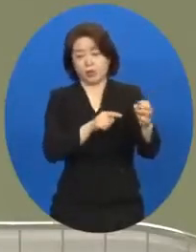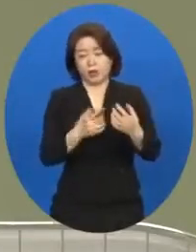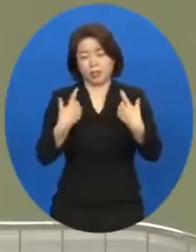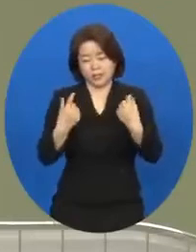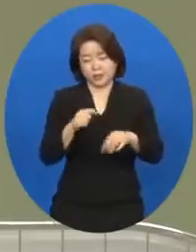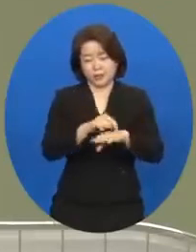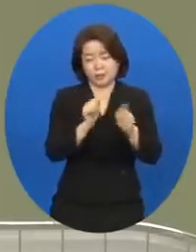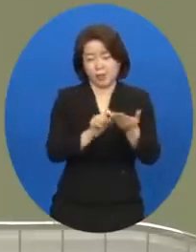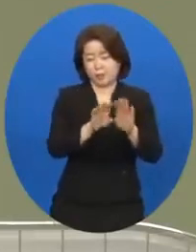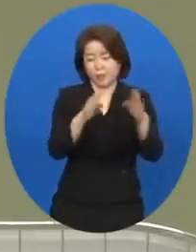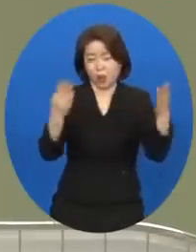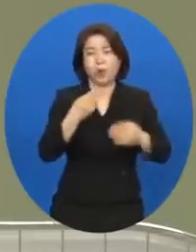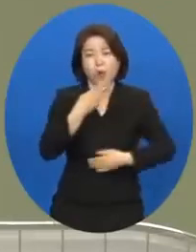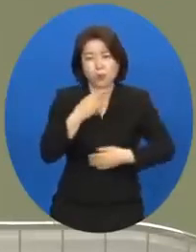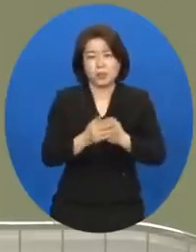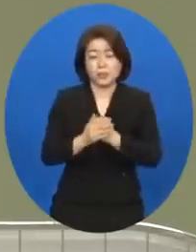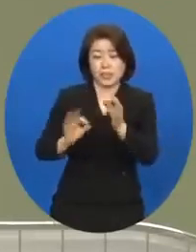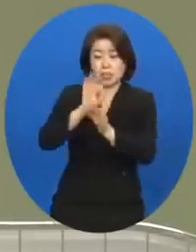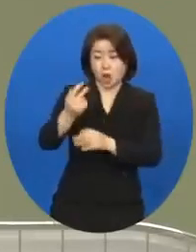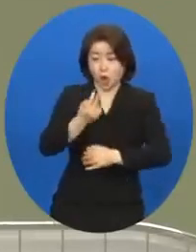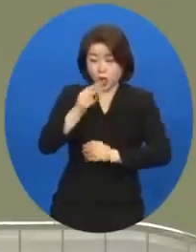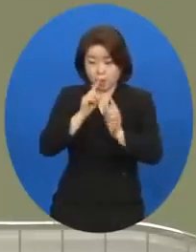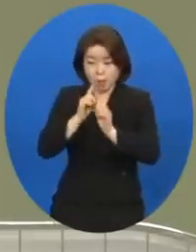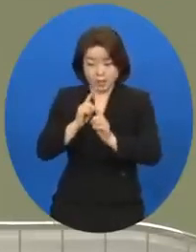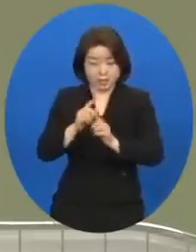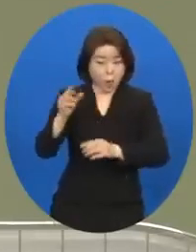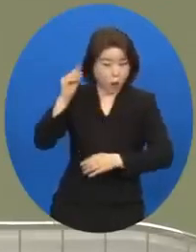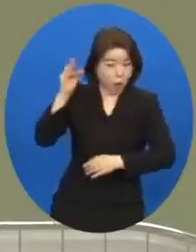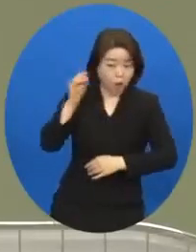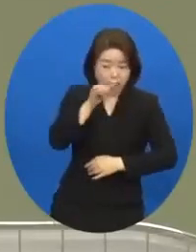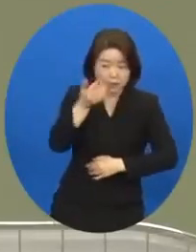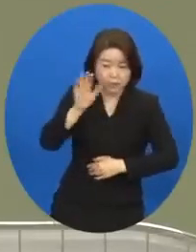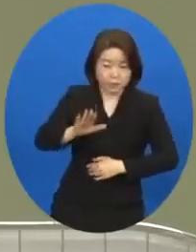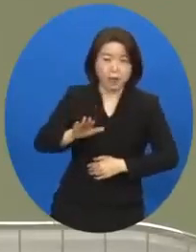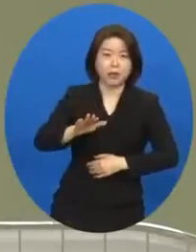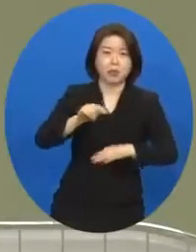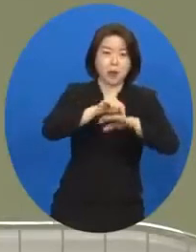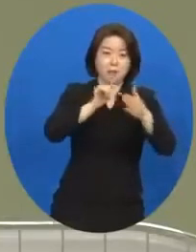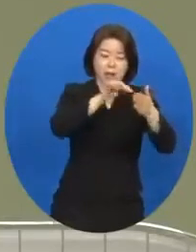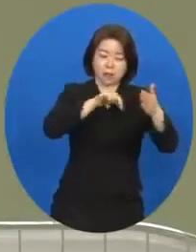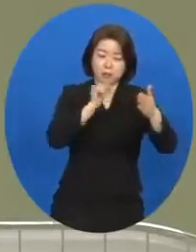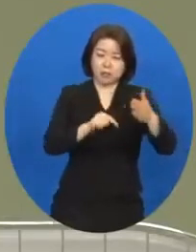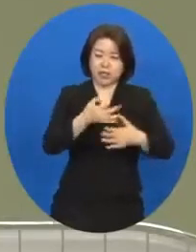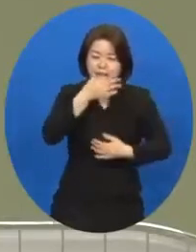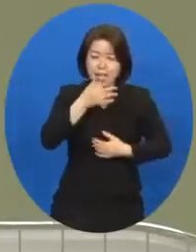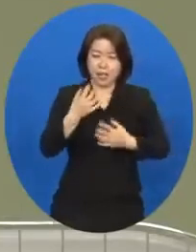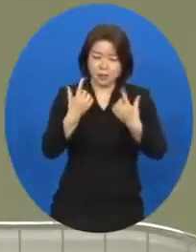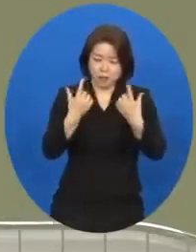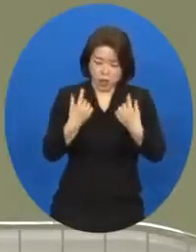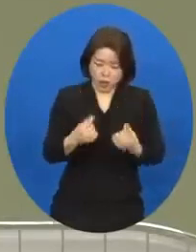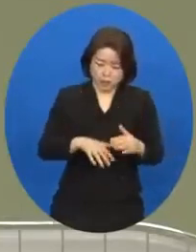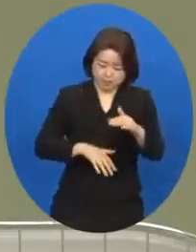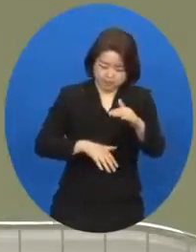않고 그리고 영생에 대한 말씀을 듣기는 했지만 실제로 그 마음속에는 탐심이 가득한 것을